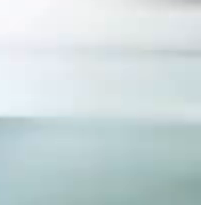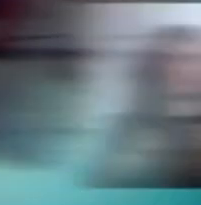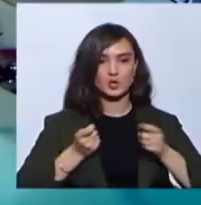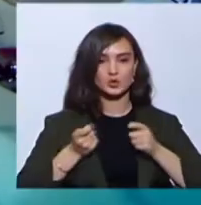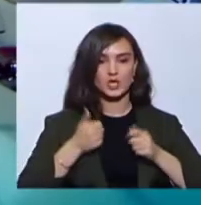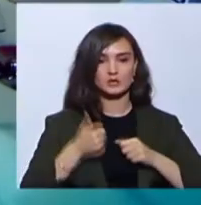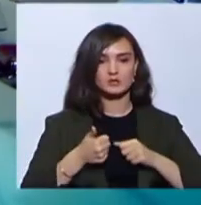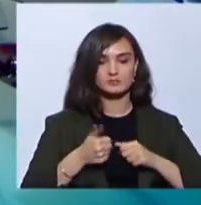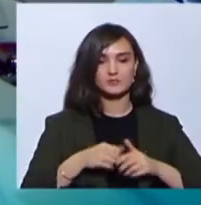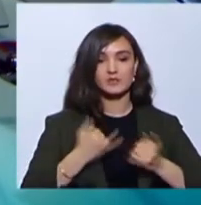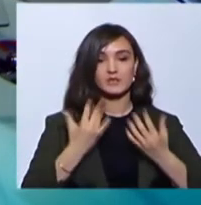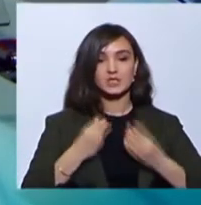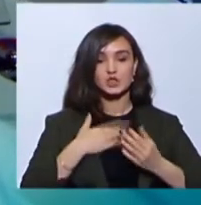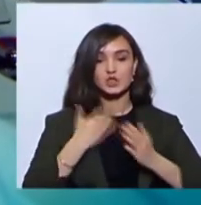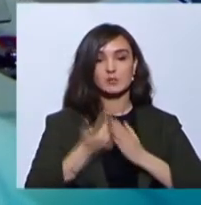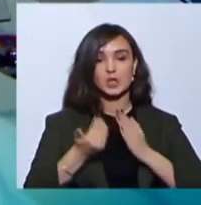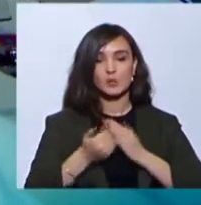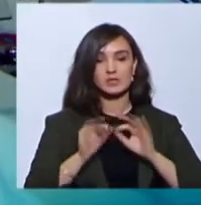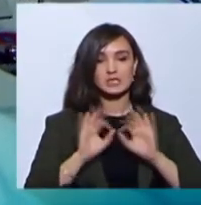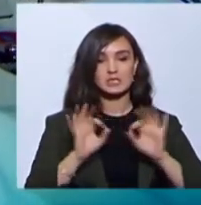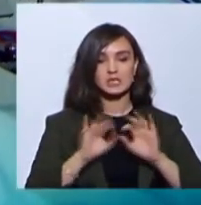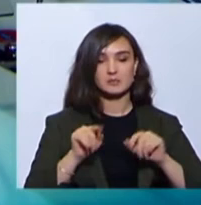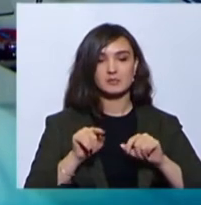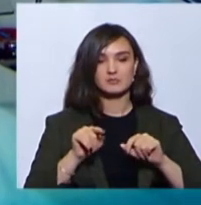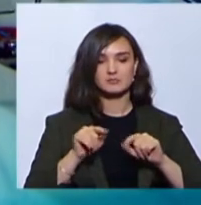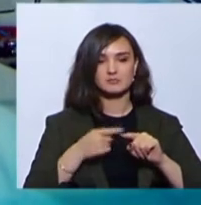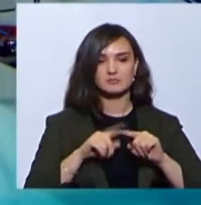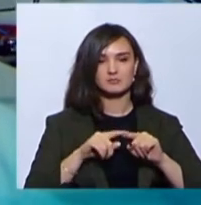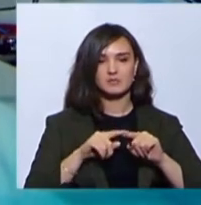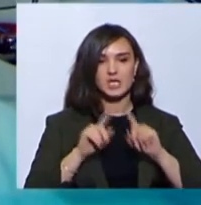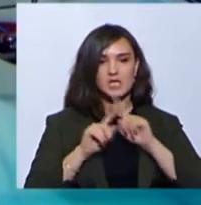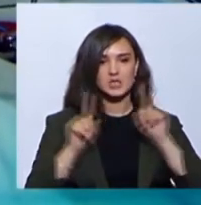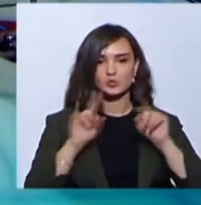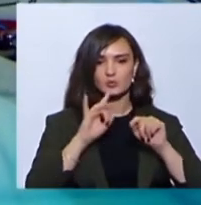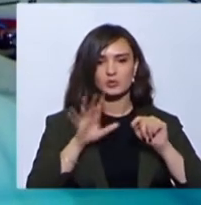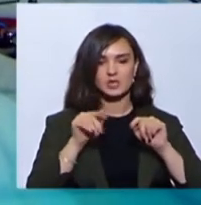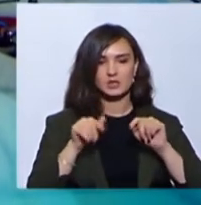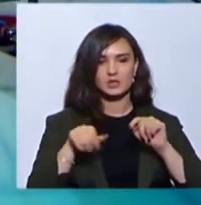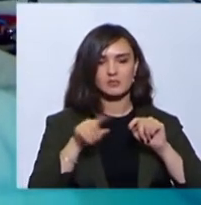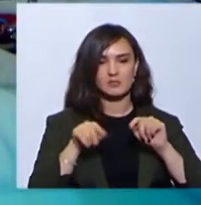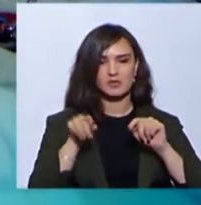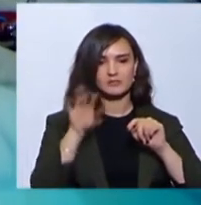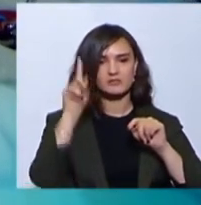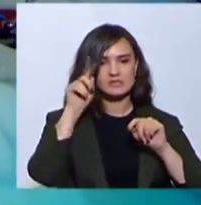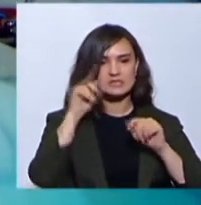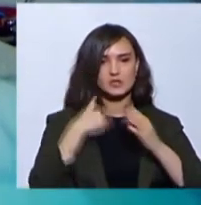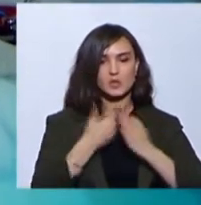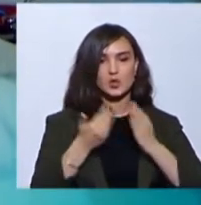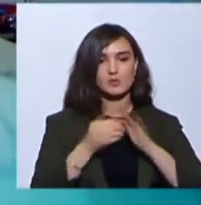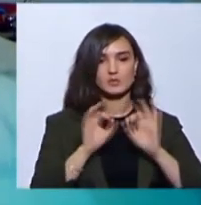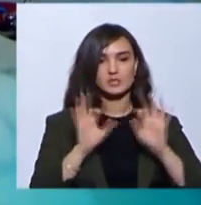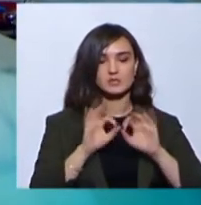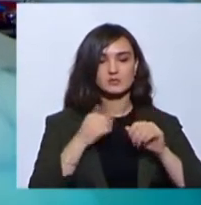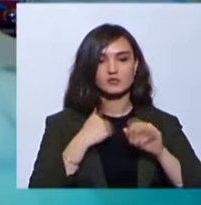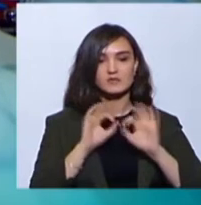შემთხვევაში. დღევანდელი ჩემი რეკომენდაციები უჩვეულო არ იქნება ჩვენი გადაცემის ერთგული მაყურებლისათვის და როგორც წესი